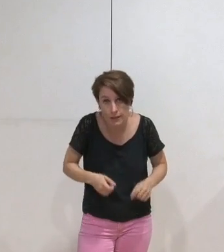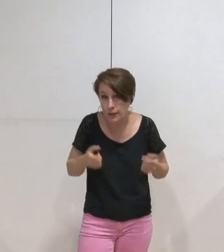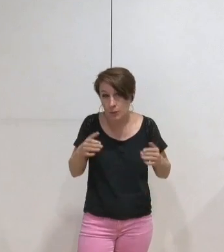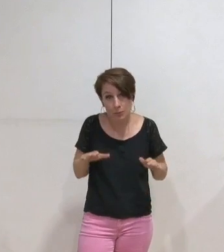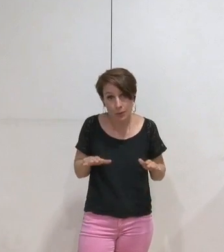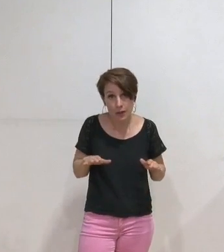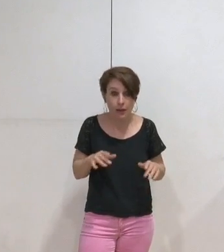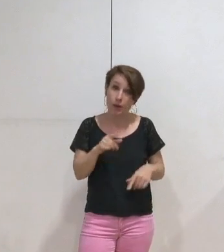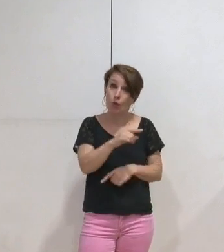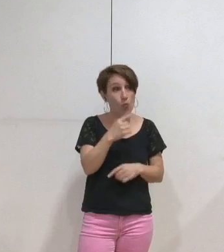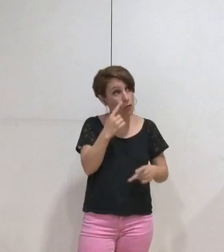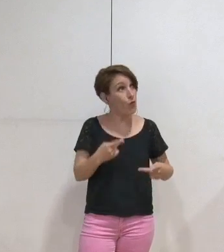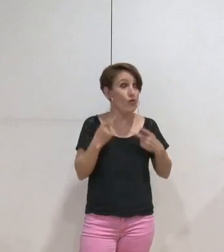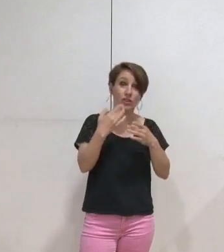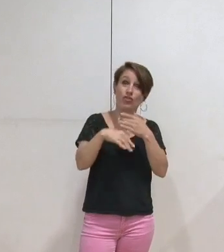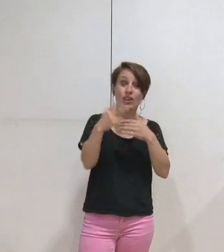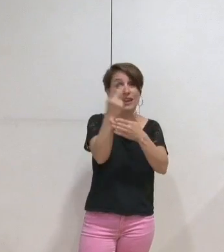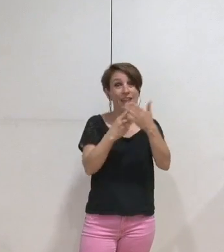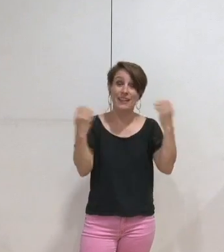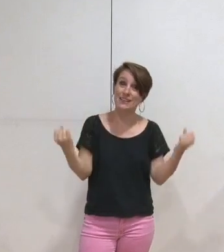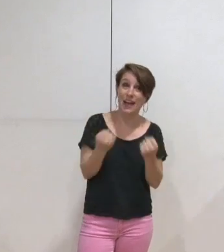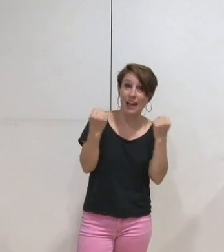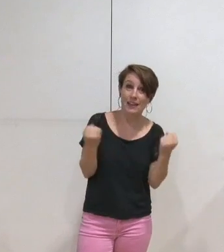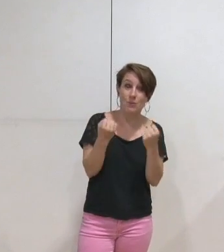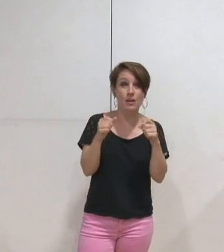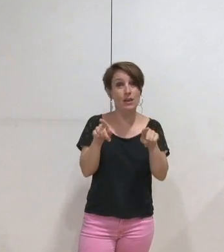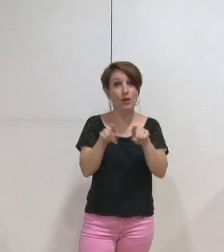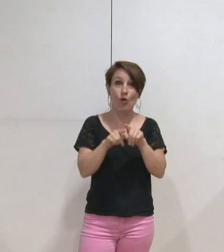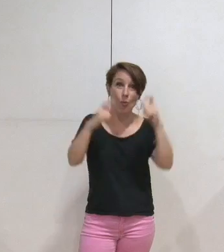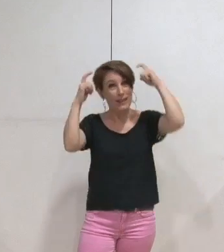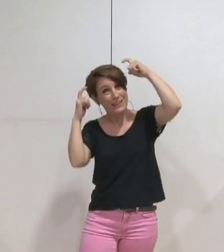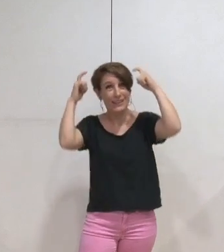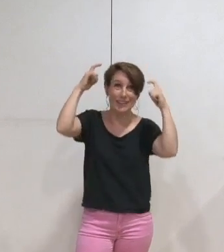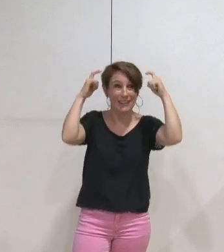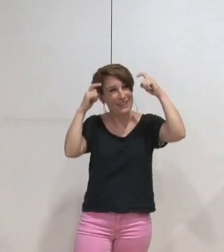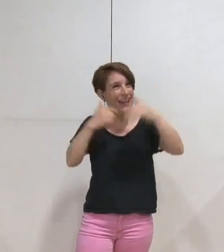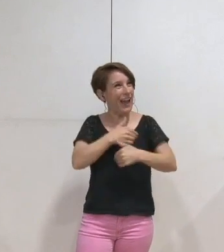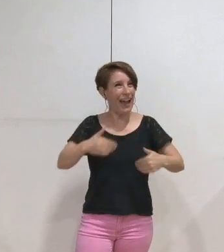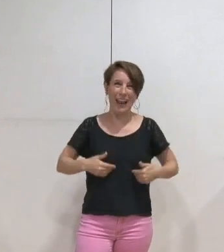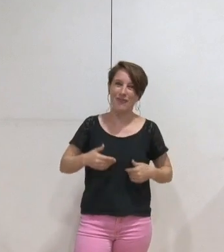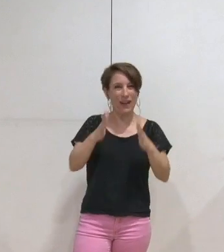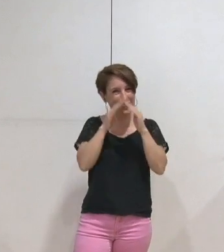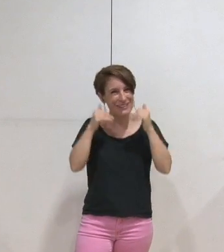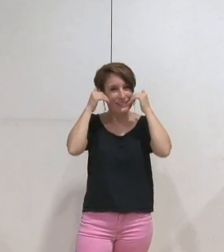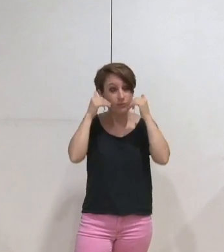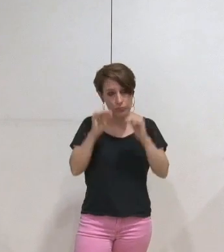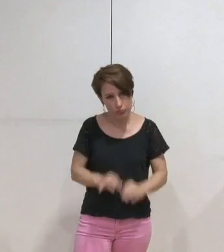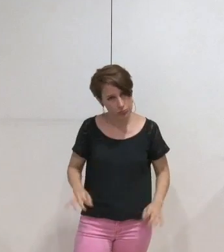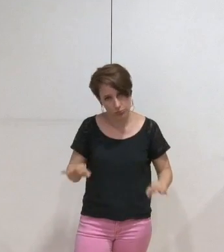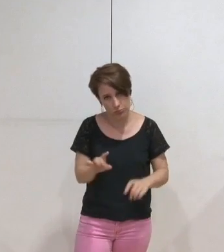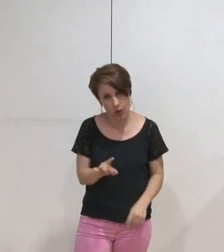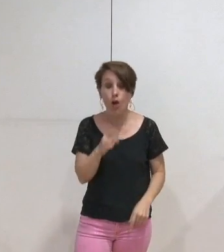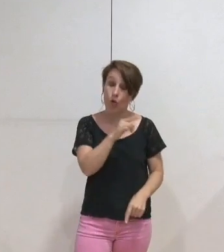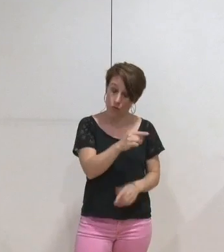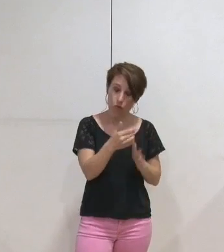un dessin animé peuplé de bisounours où tout s'arrange pour le mieux à la fin du film vous êtes le maire d'une commune importante et il y a des